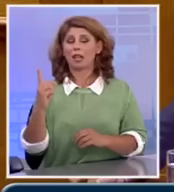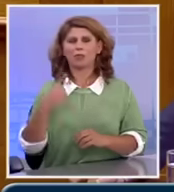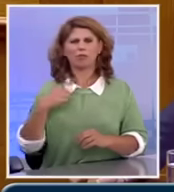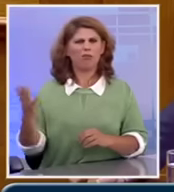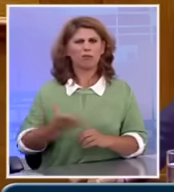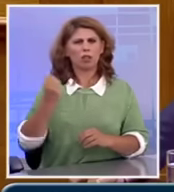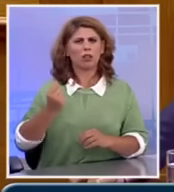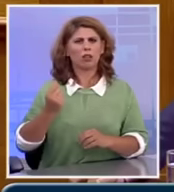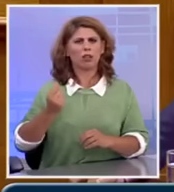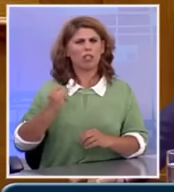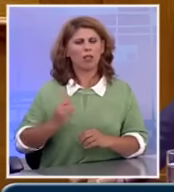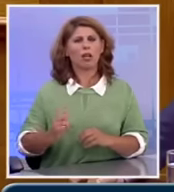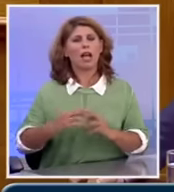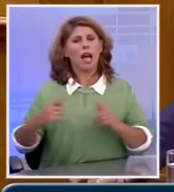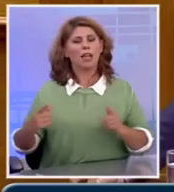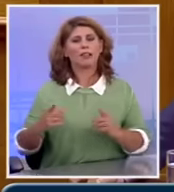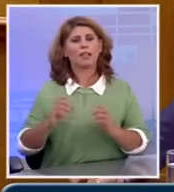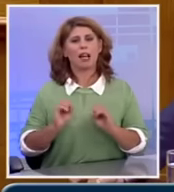οπισθοδρομικό αντιεκπαιδευτική